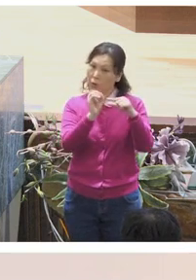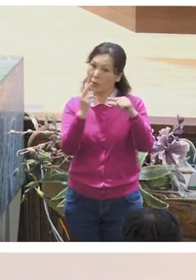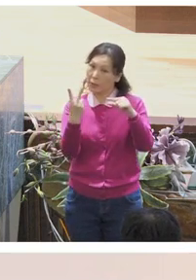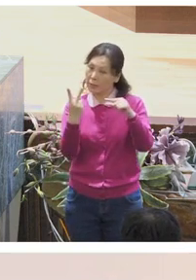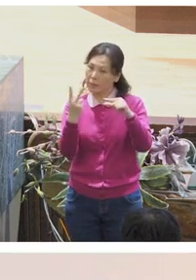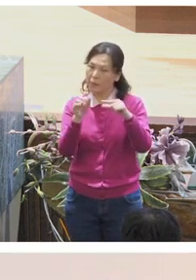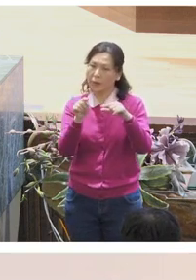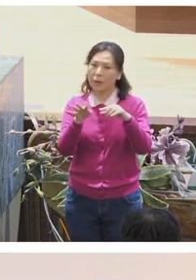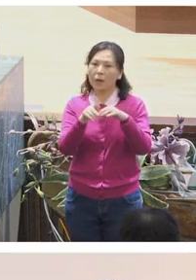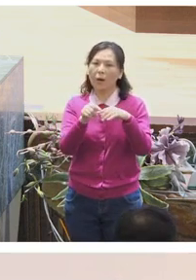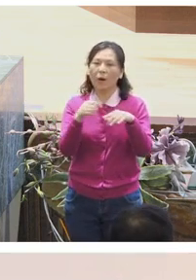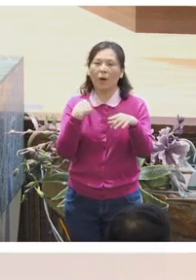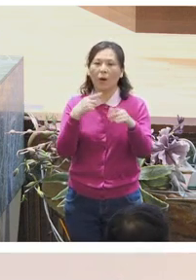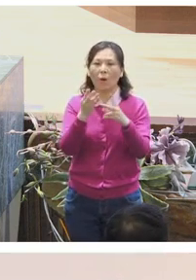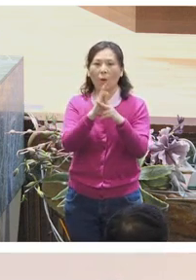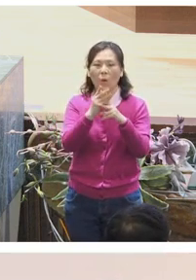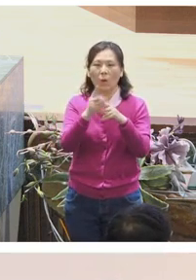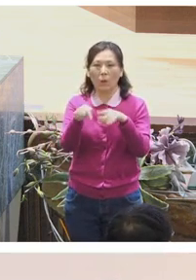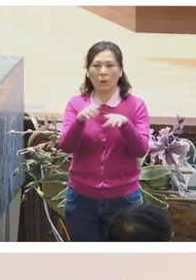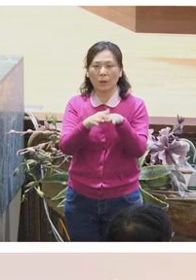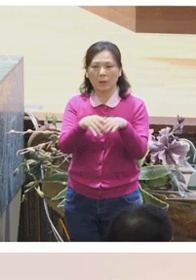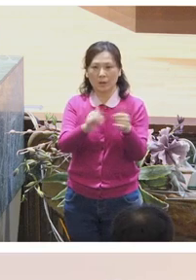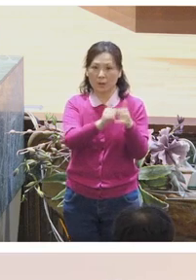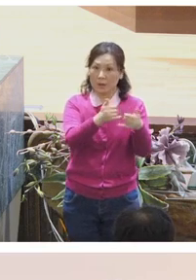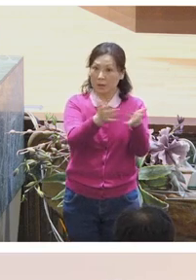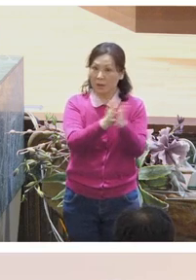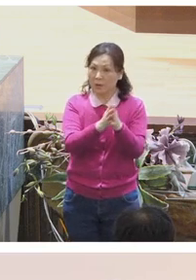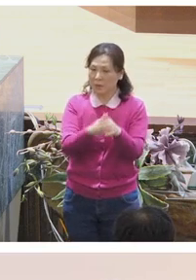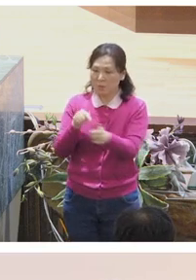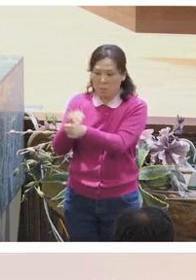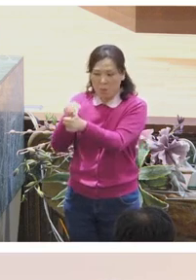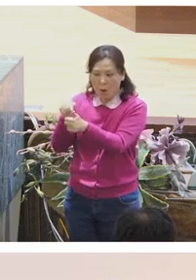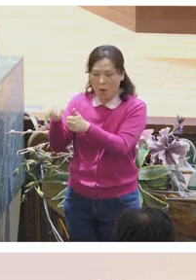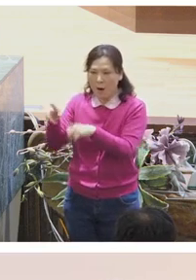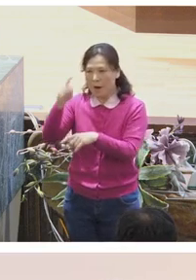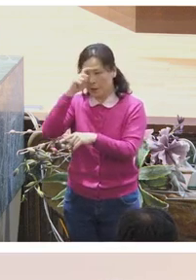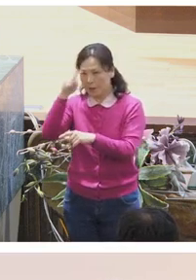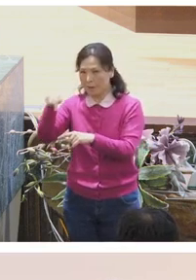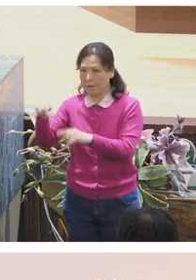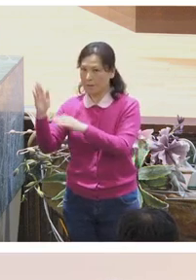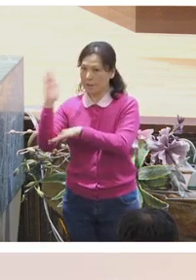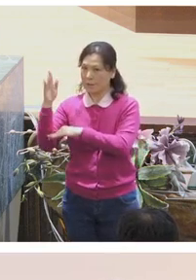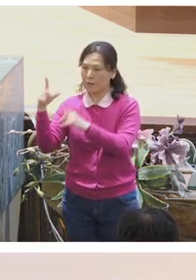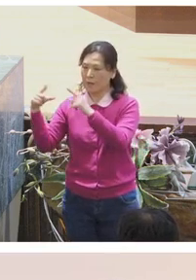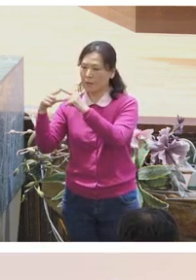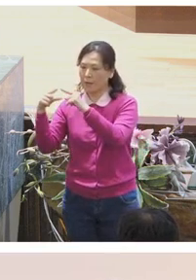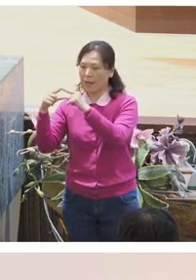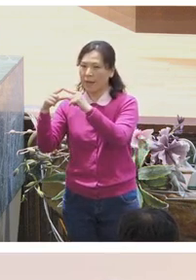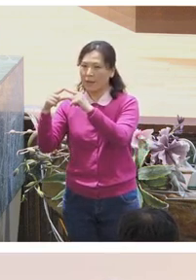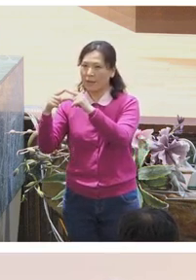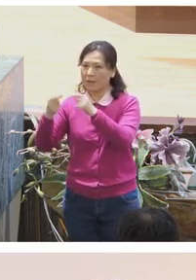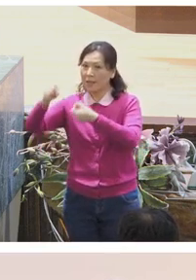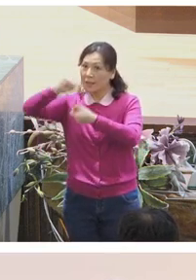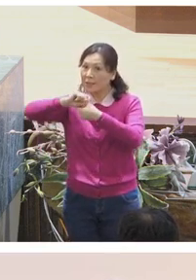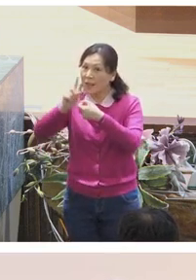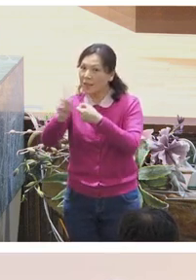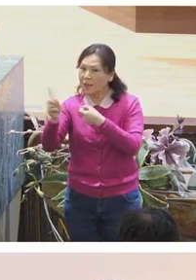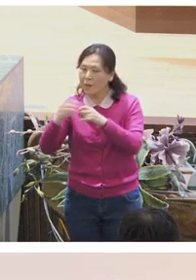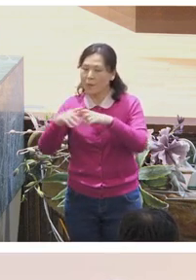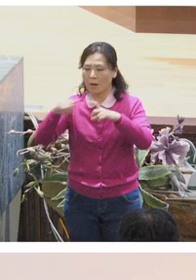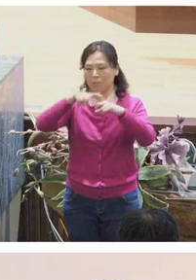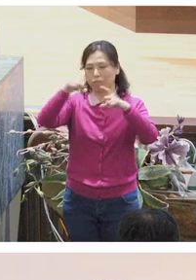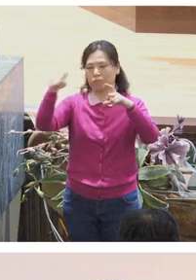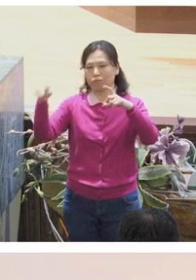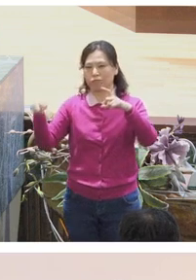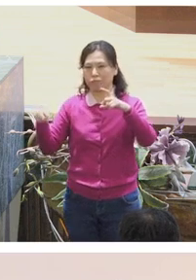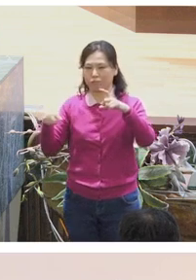些开放社群能够给政府的刺激，可能是希望政府在这个三角形里面能够加入这些这